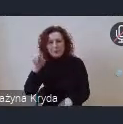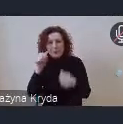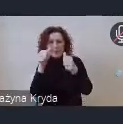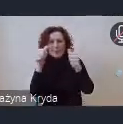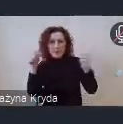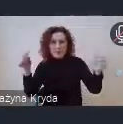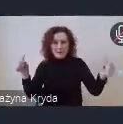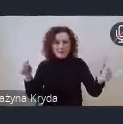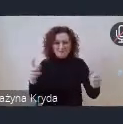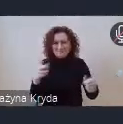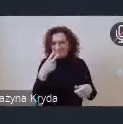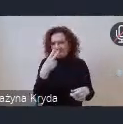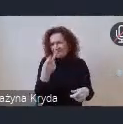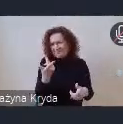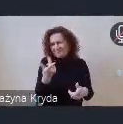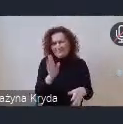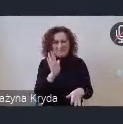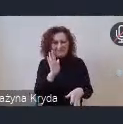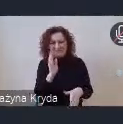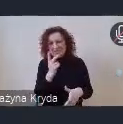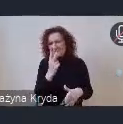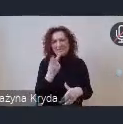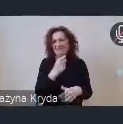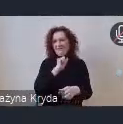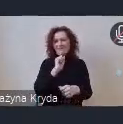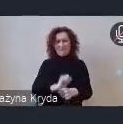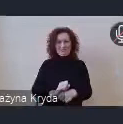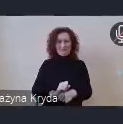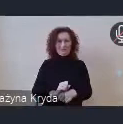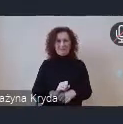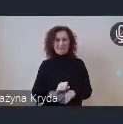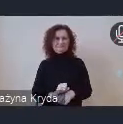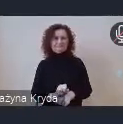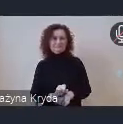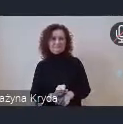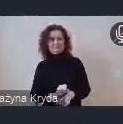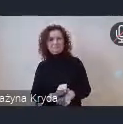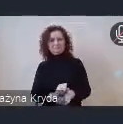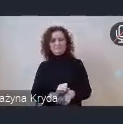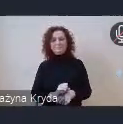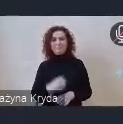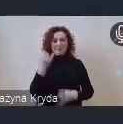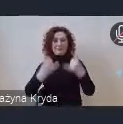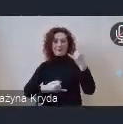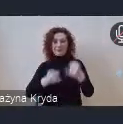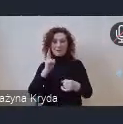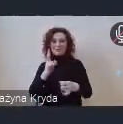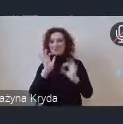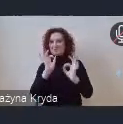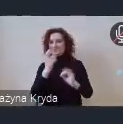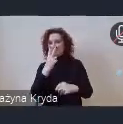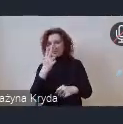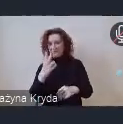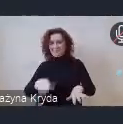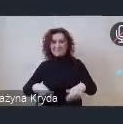sprawiające że niby ta przygoda szklana ma być zauważalna oczywiście są niewidoczne nawet dla tak zwanego zdrowego oka Tutaj